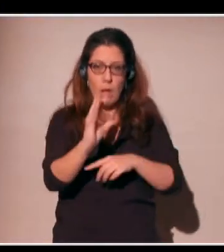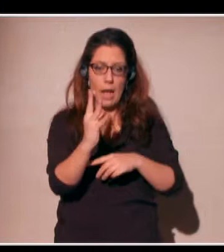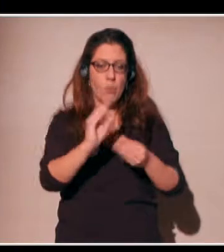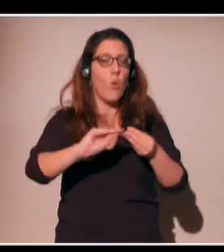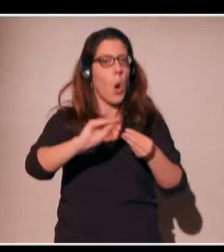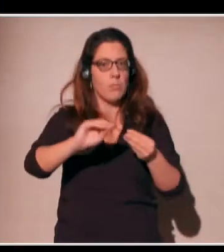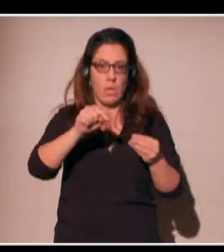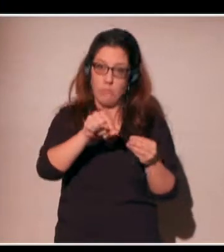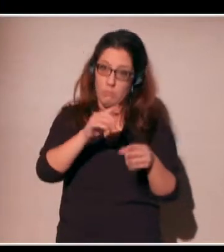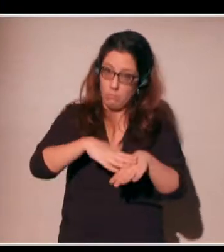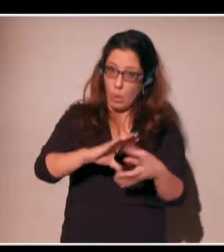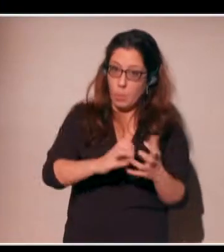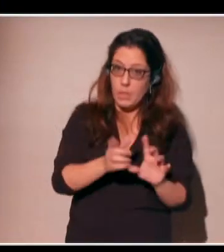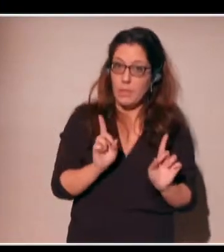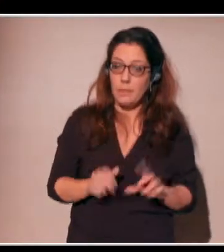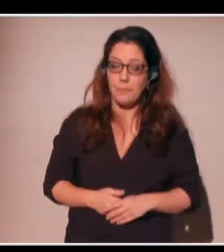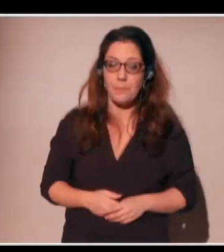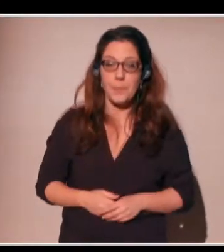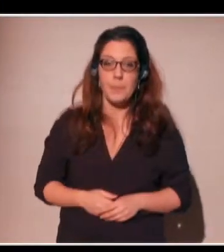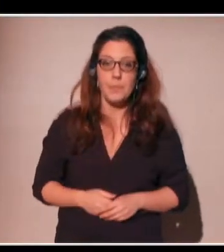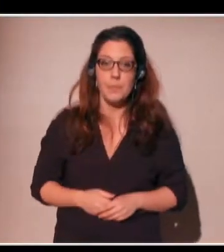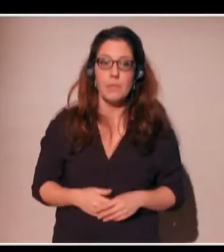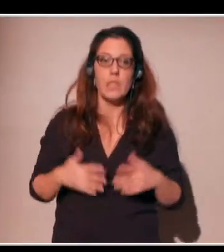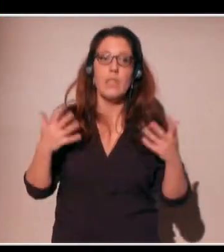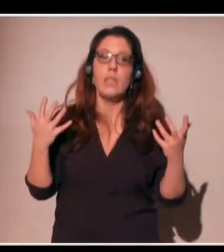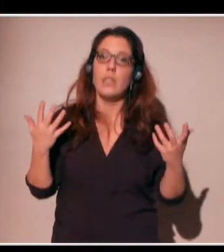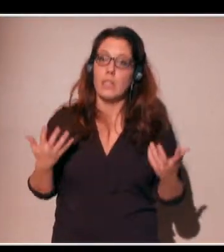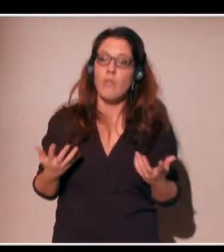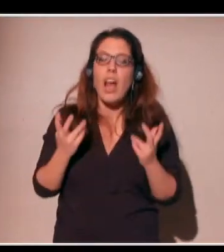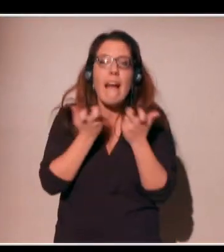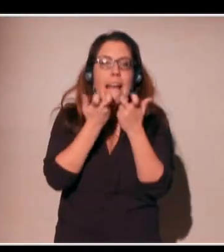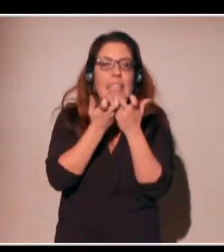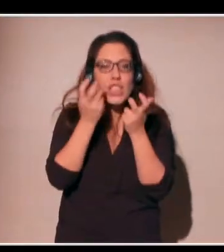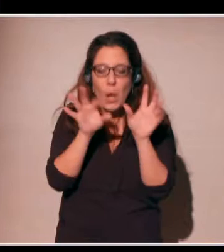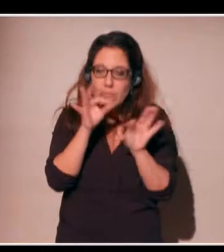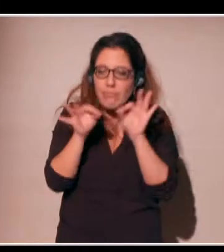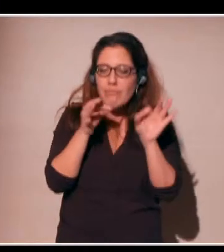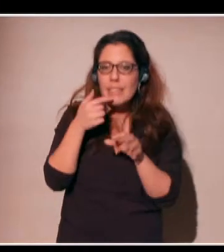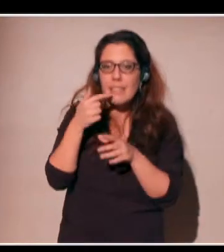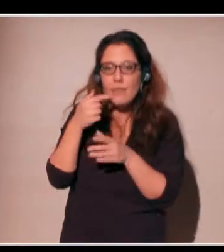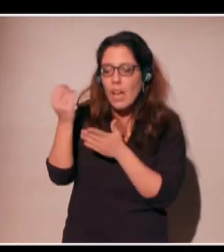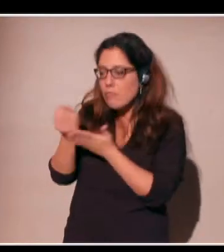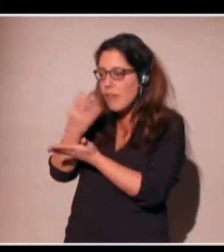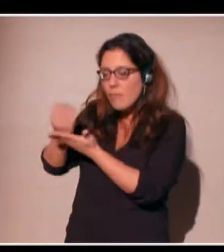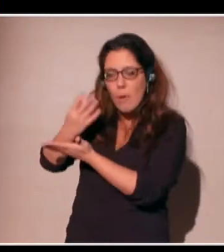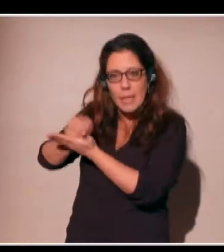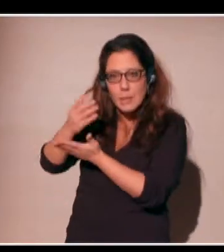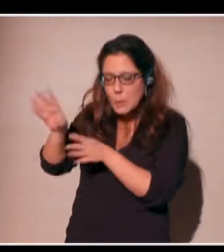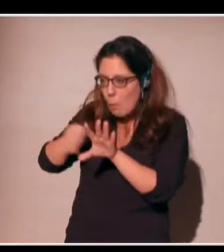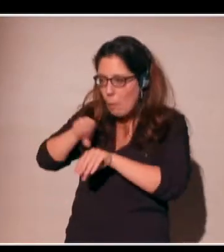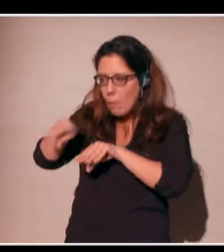très complexe. Alors, voilà quelques exemples. On prend des petites données. L'utilisateur, par exemple,